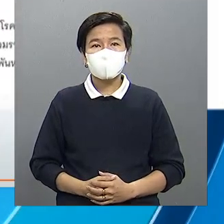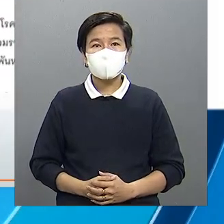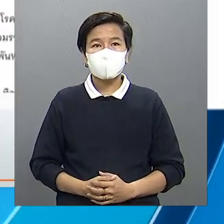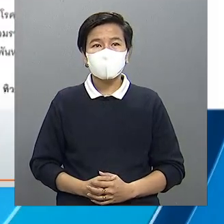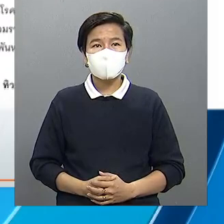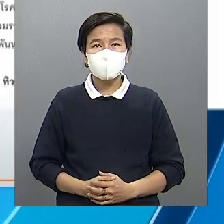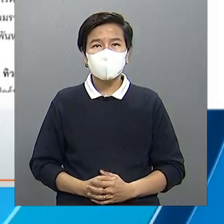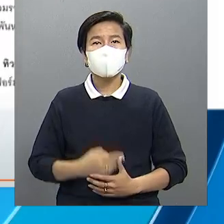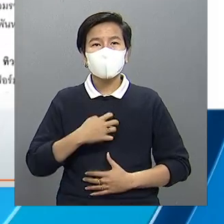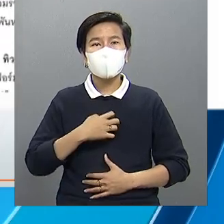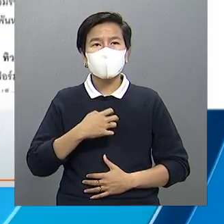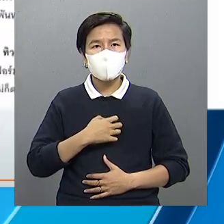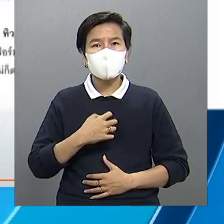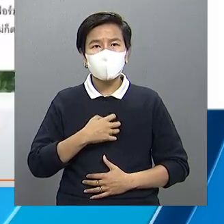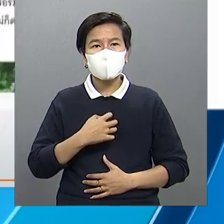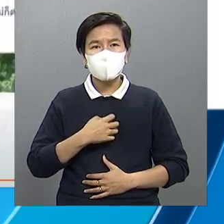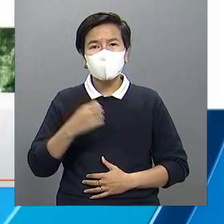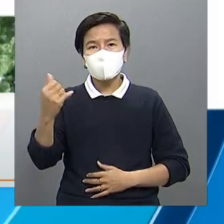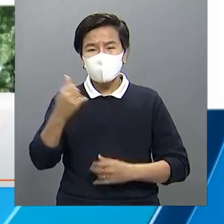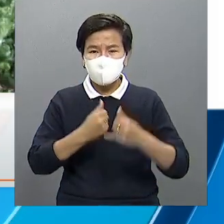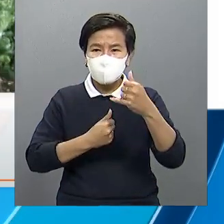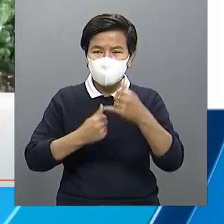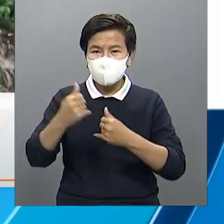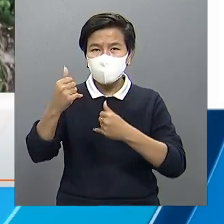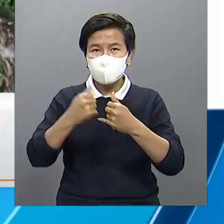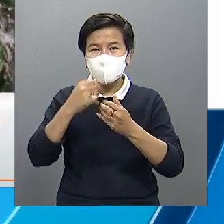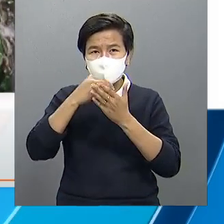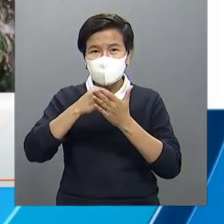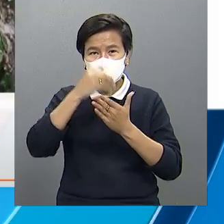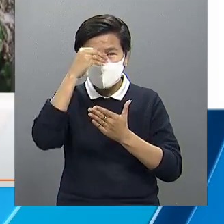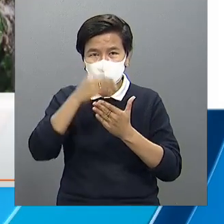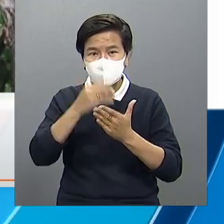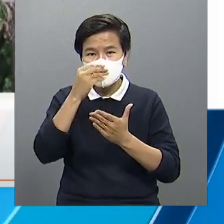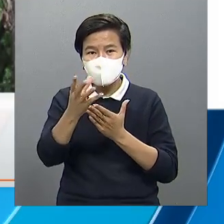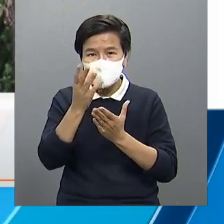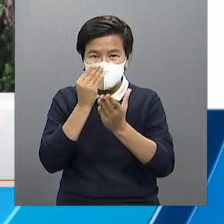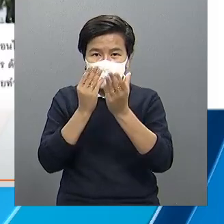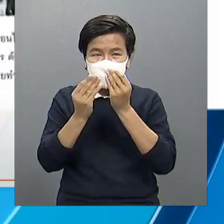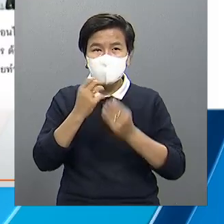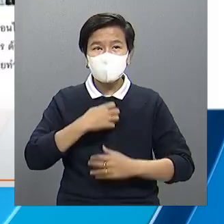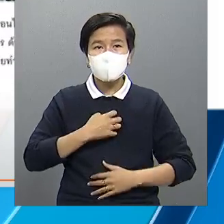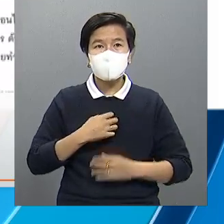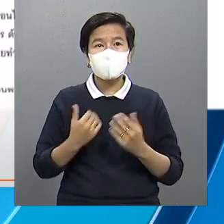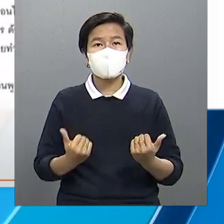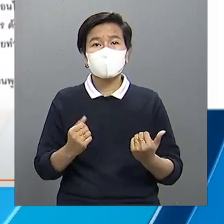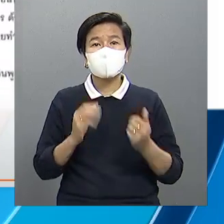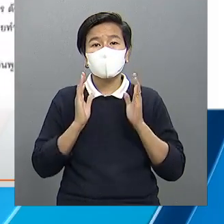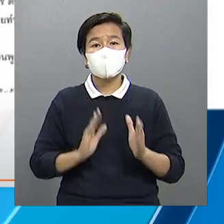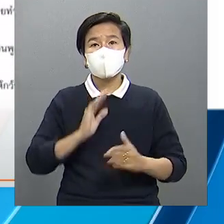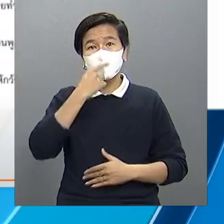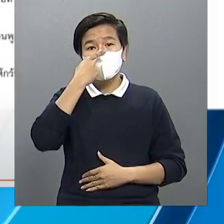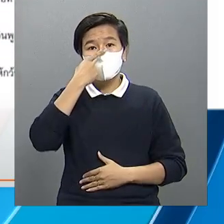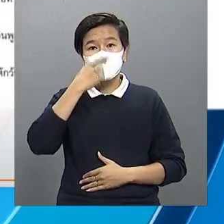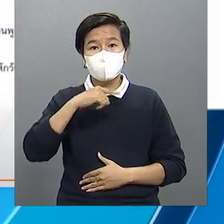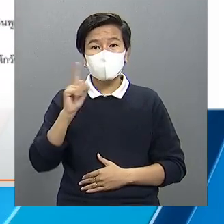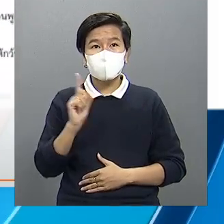ผมคือเพราะว่าตอนนี้ถามว่าจริงๆอ่ะส่วนมากคือพวกเราเองคนไทยเนี่ยครับไม่ค่อยเคยชินกับ